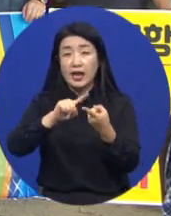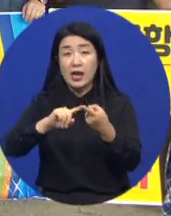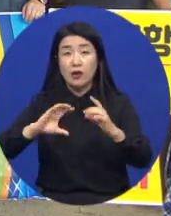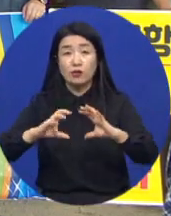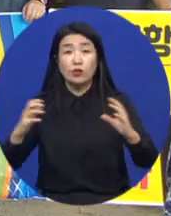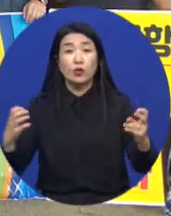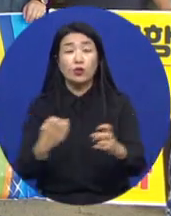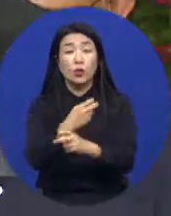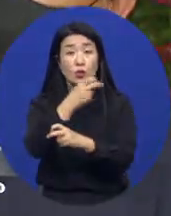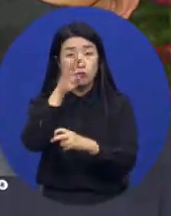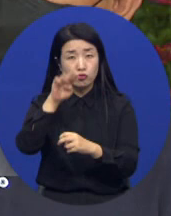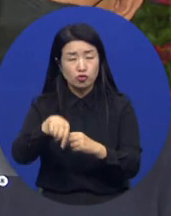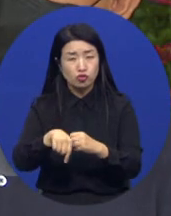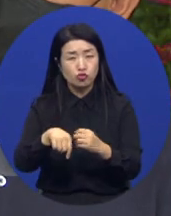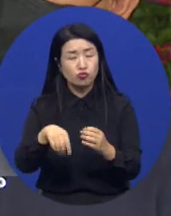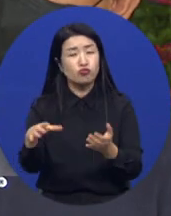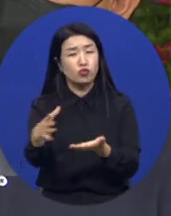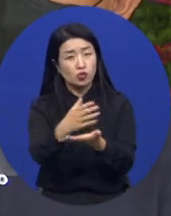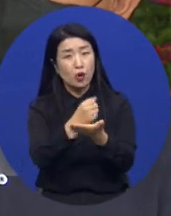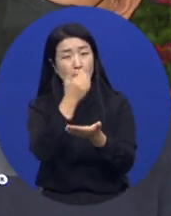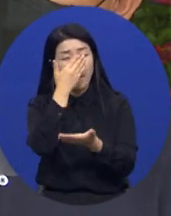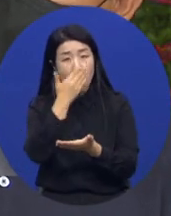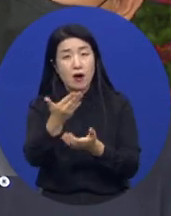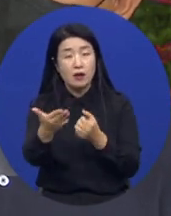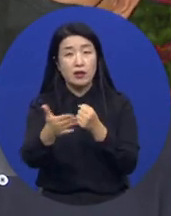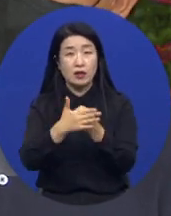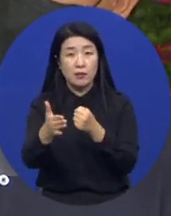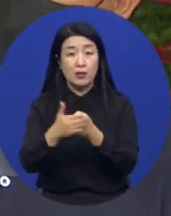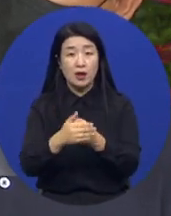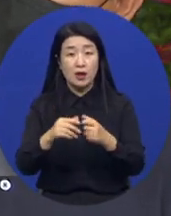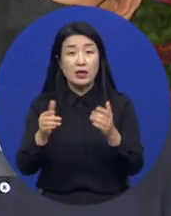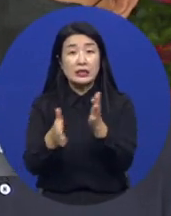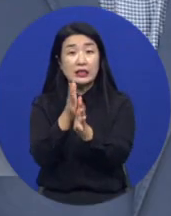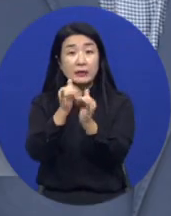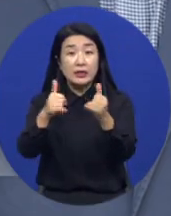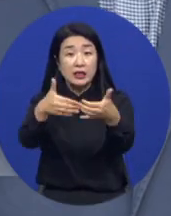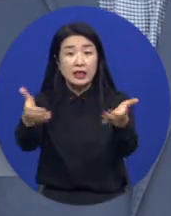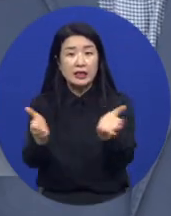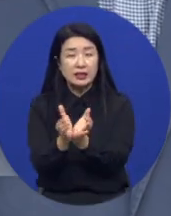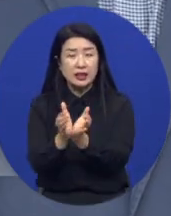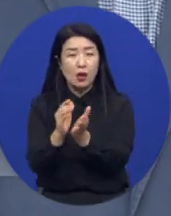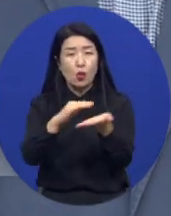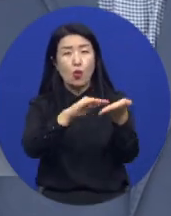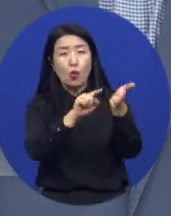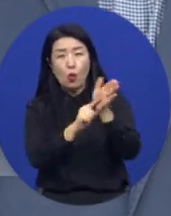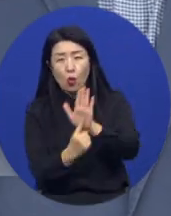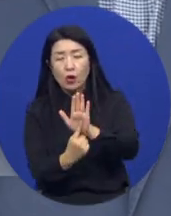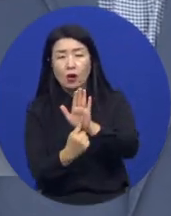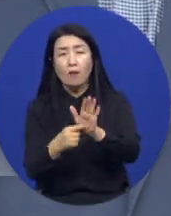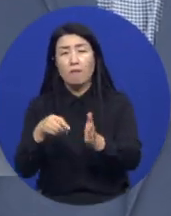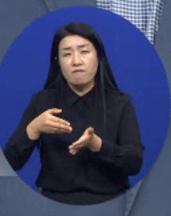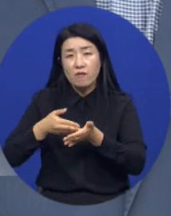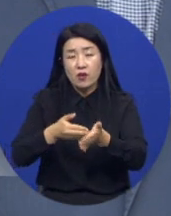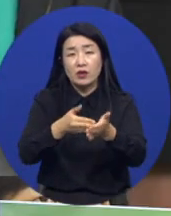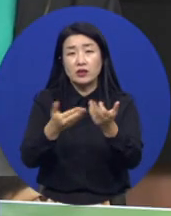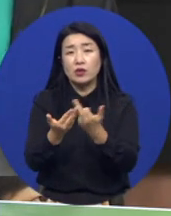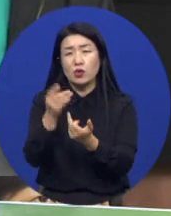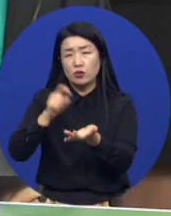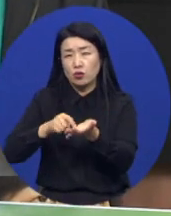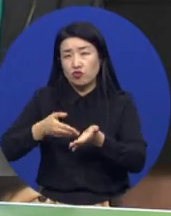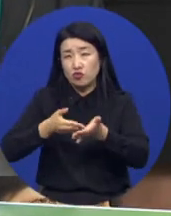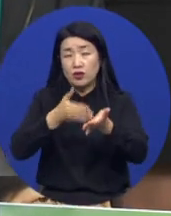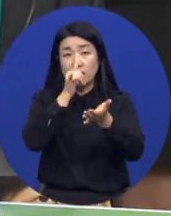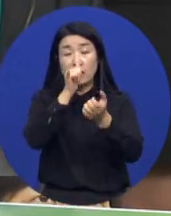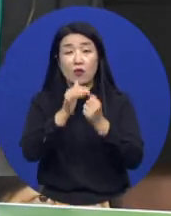공개 검증을 수용할 수 있다고 밝힌 것과 관련해 시민단체가 공개 검증을 즉각 요구하라고 제주도에